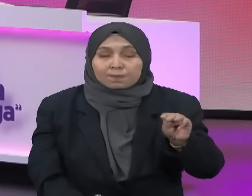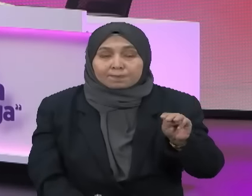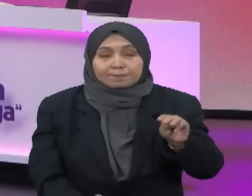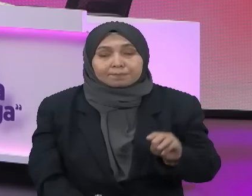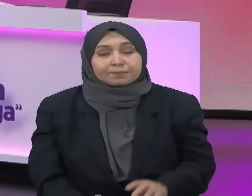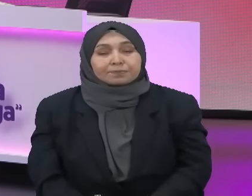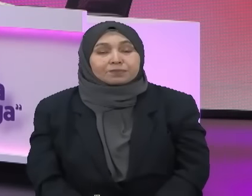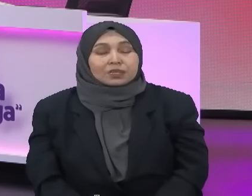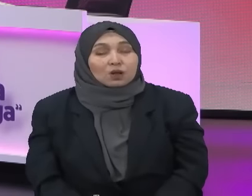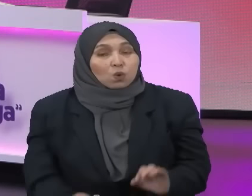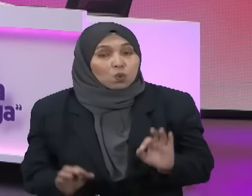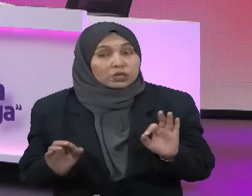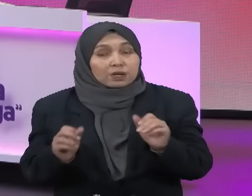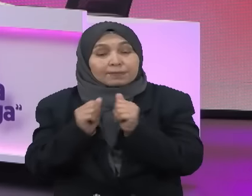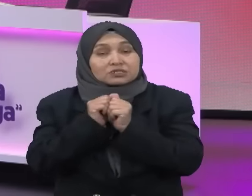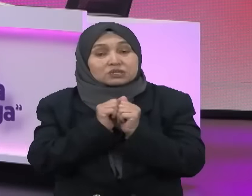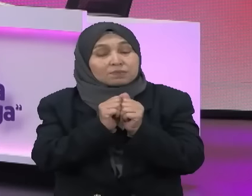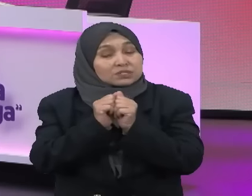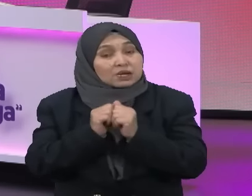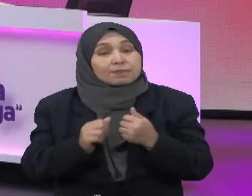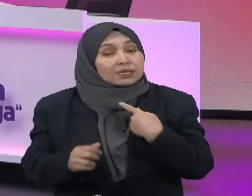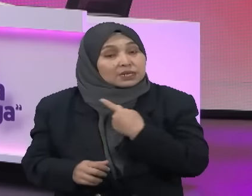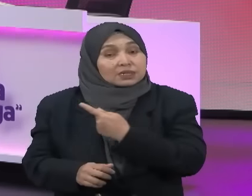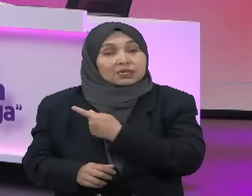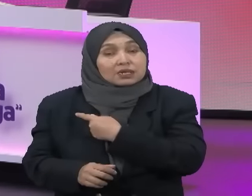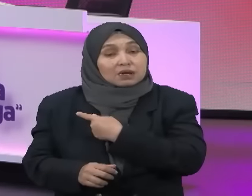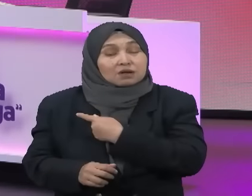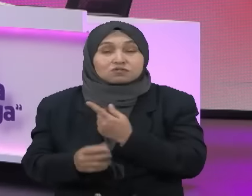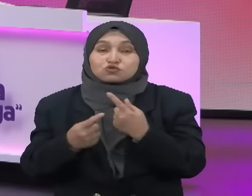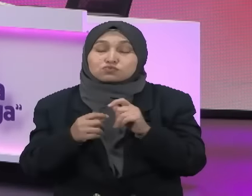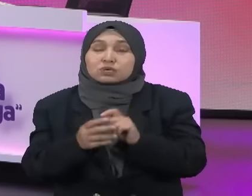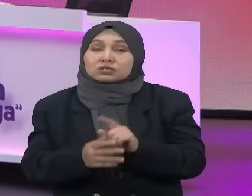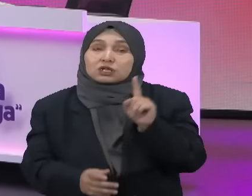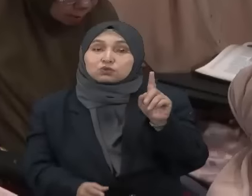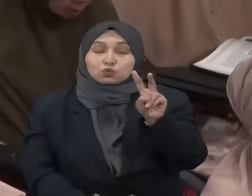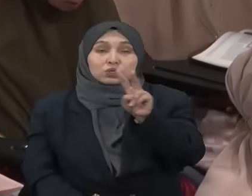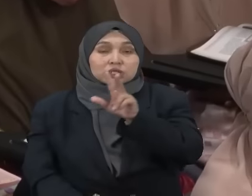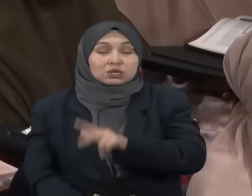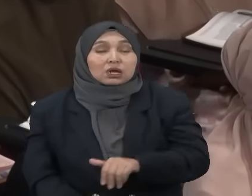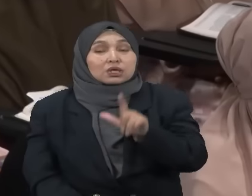qaryatikum. Okey, sama-sama kita cuba, 1 2 mula.